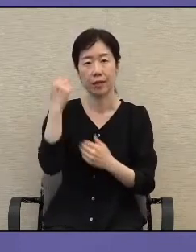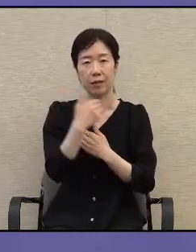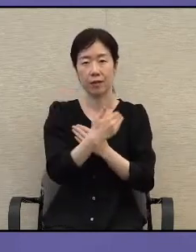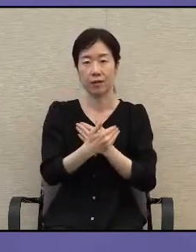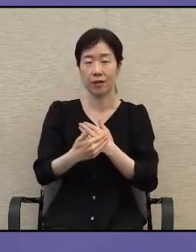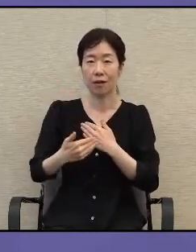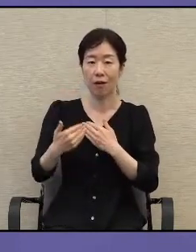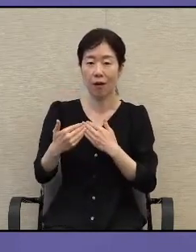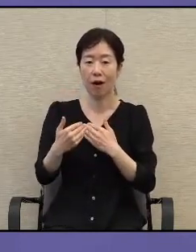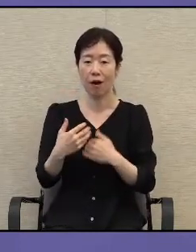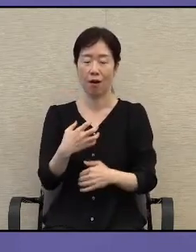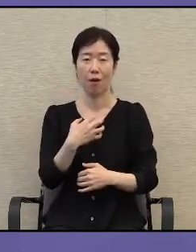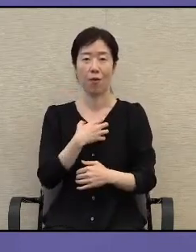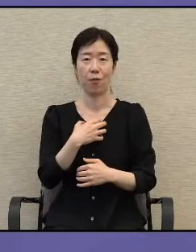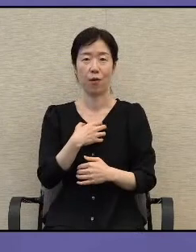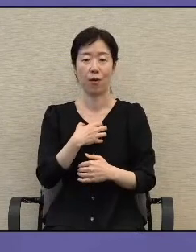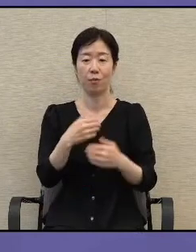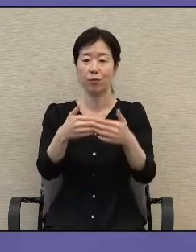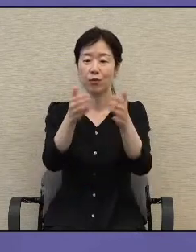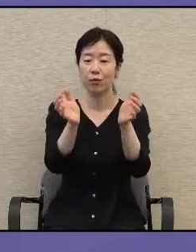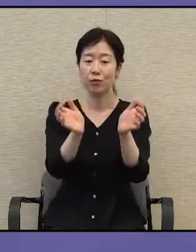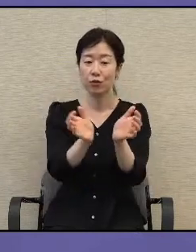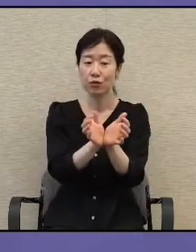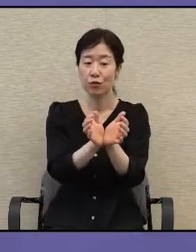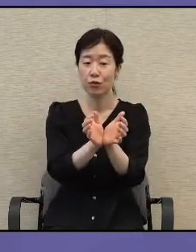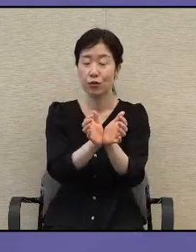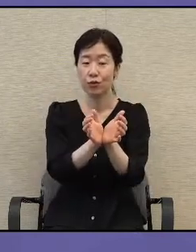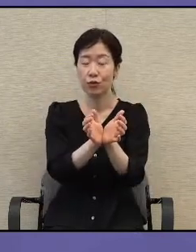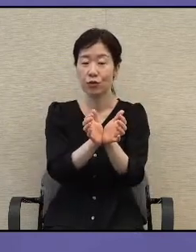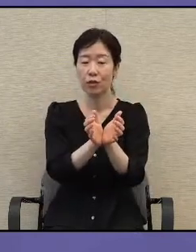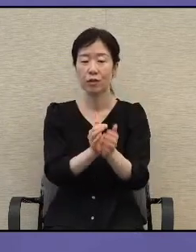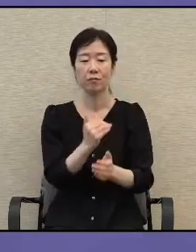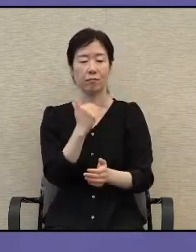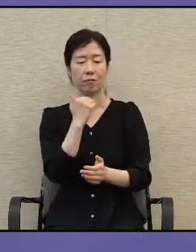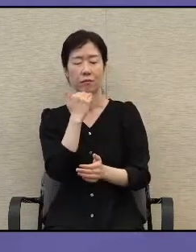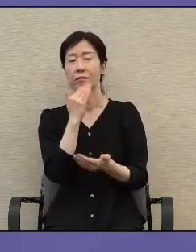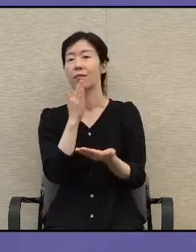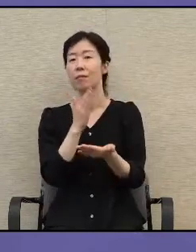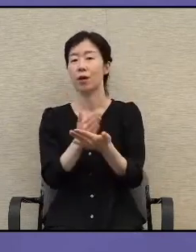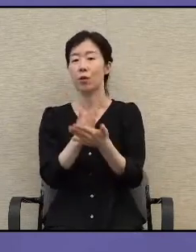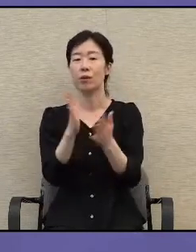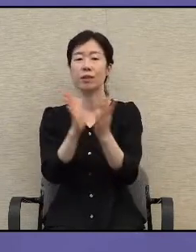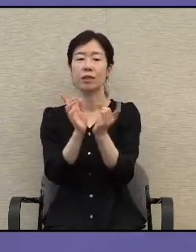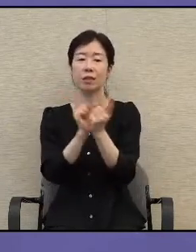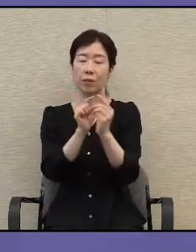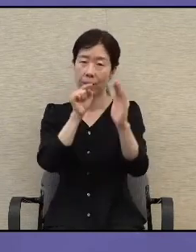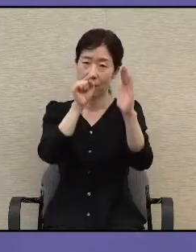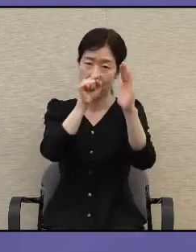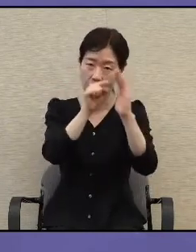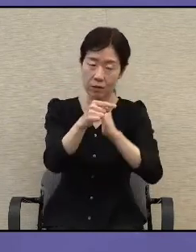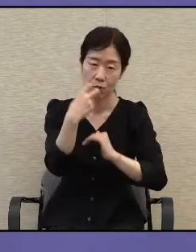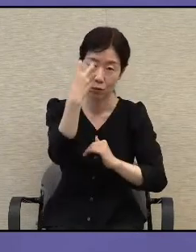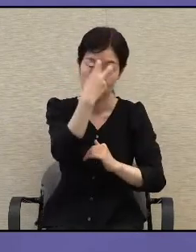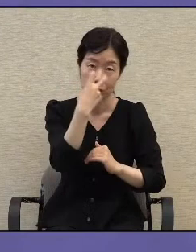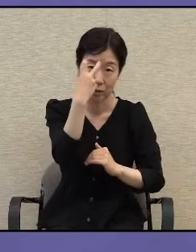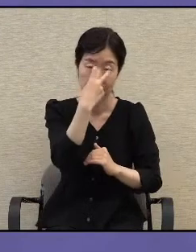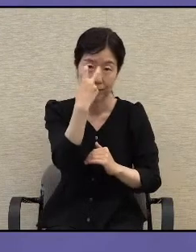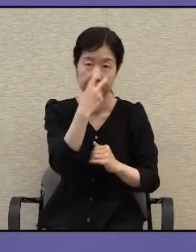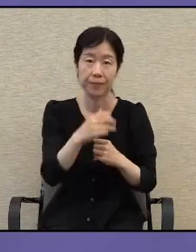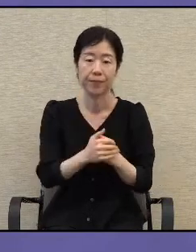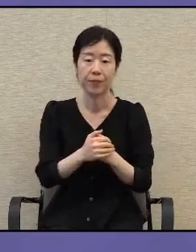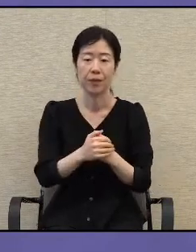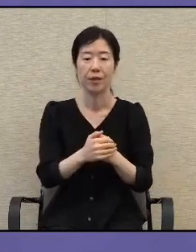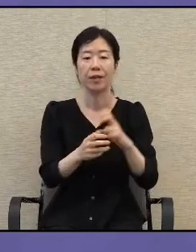정신건강위원군에 대해서 좀 아웃리치, 또 적극적으로 찾아가는 서비스가 이루어져야 되는데, 특히 이 실태조사를 통해서 꾸준하게 확인된